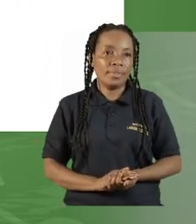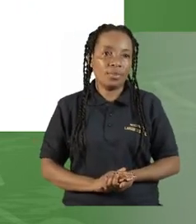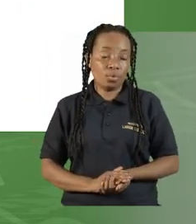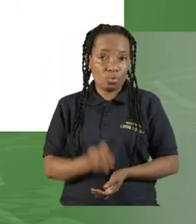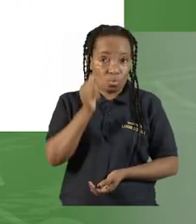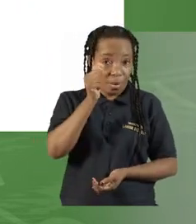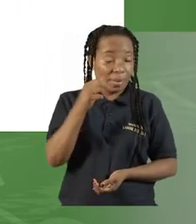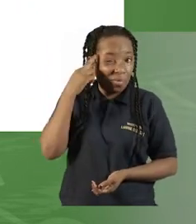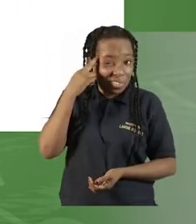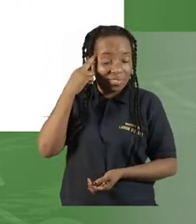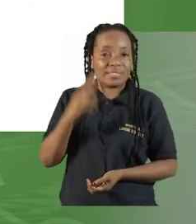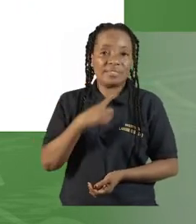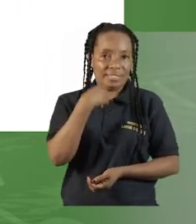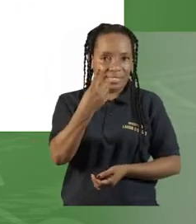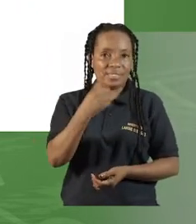fausse.